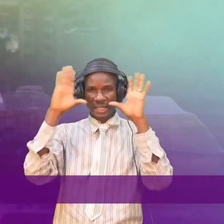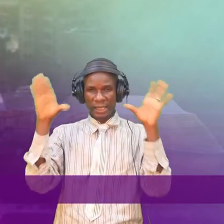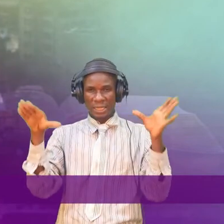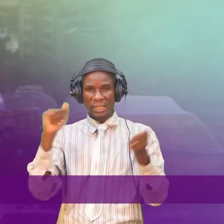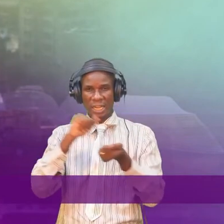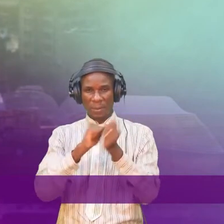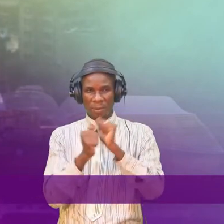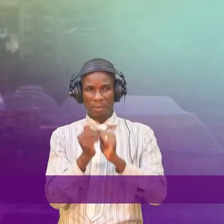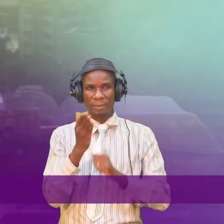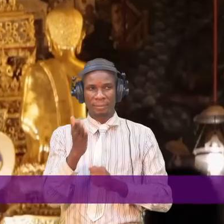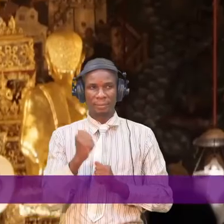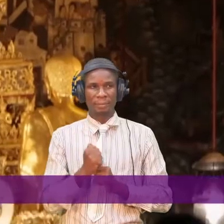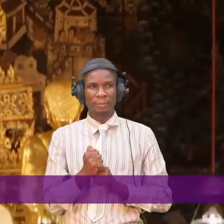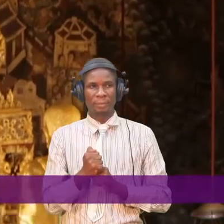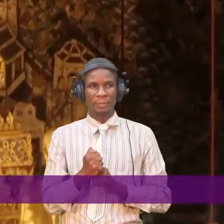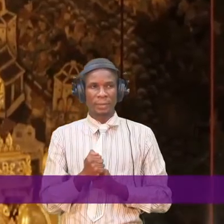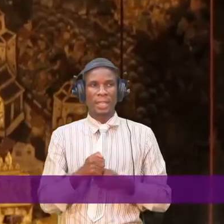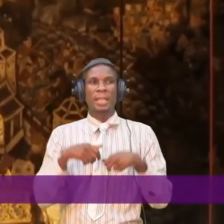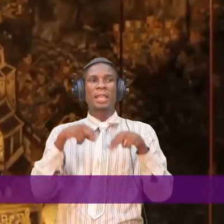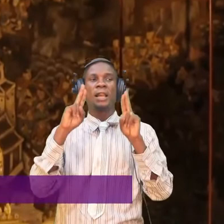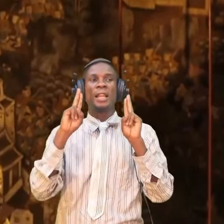Lazima tuelewe wazi kwamba